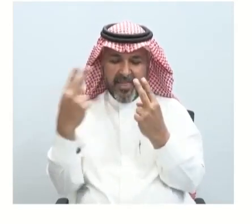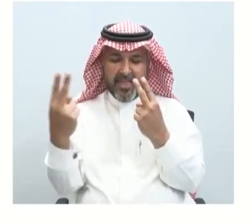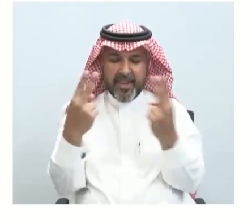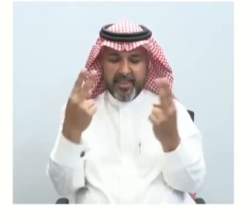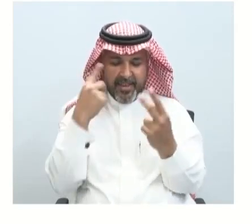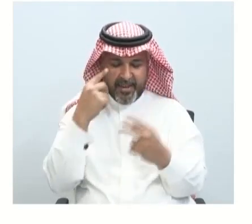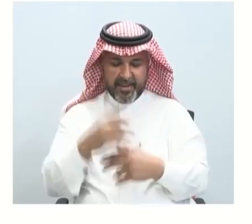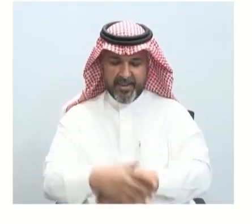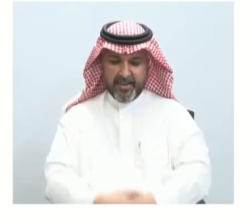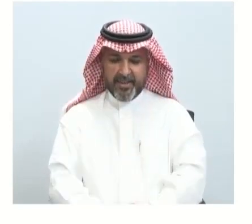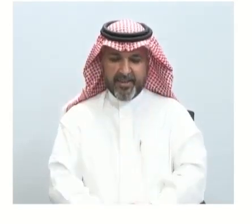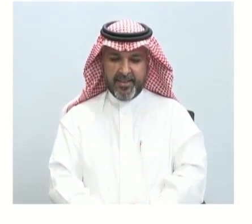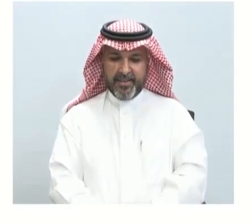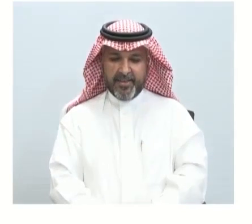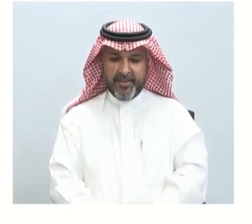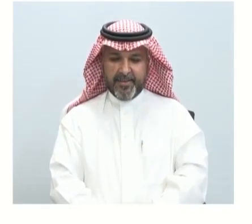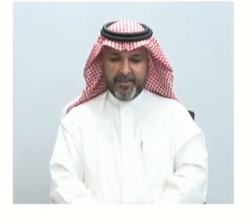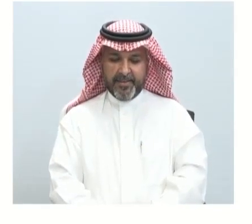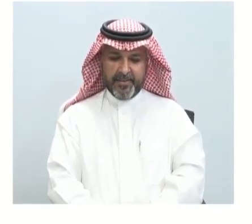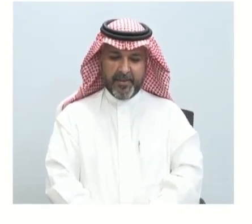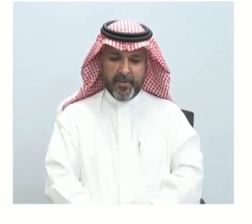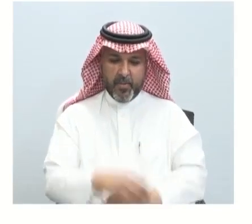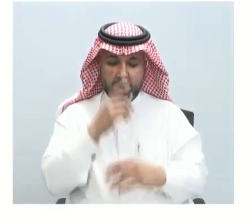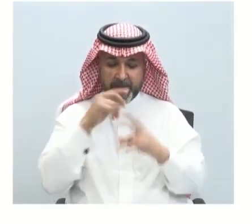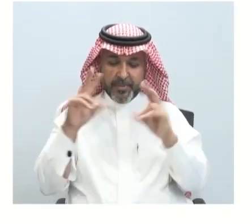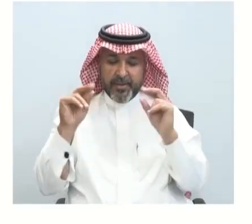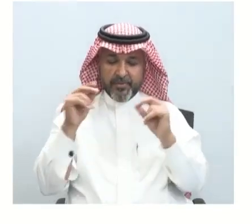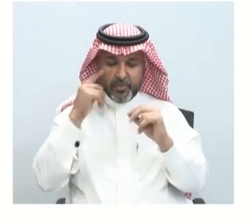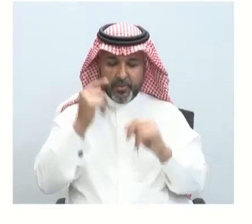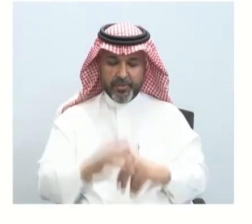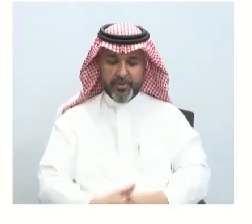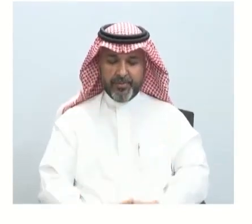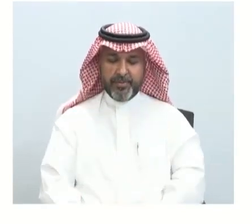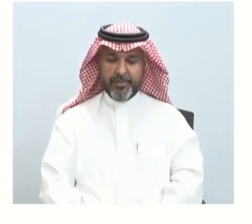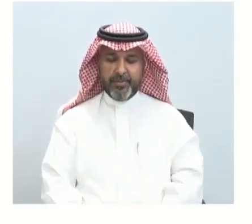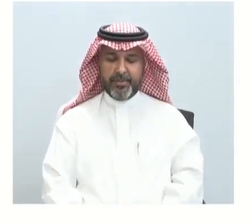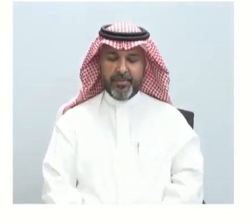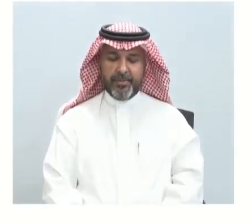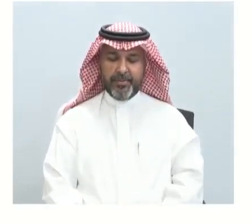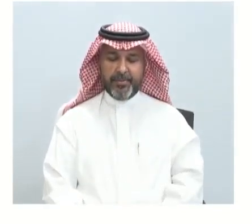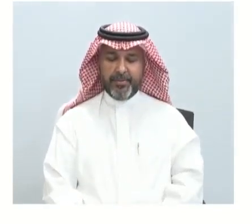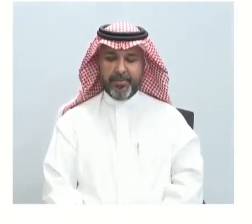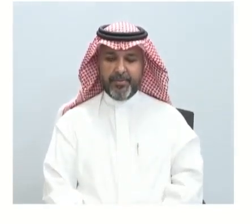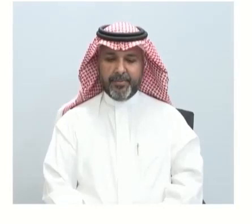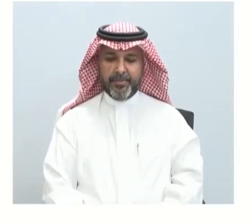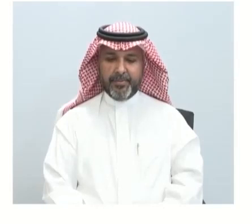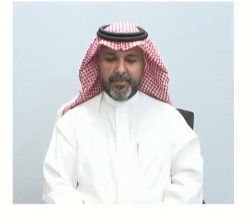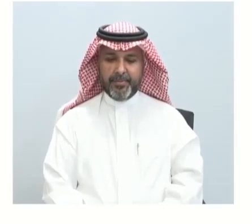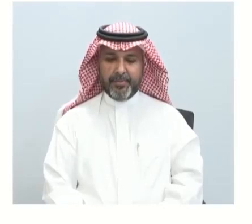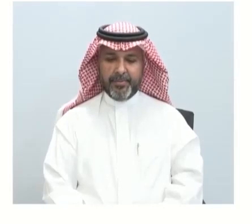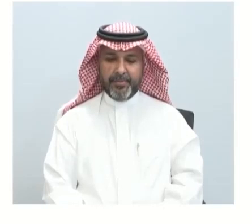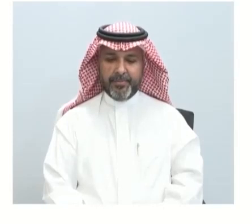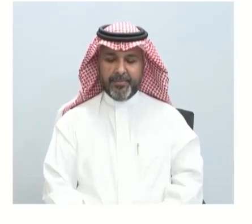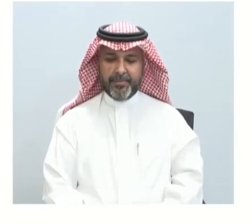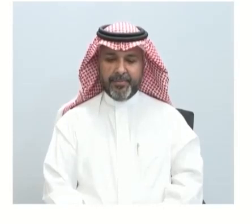الكروموسومات المتماثله كعدد اظهر لنا الكتاب ولكن عندما نتكلم عن الانسان هي 23 كروموسوم و2 كروموسوم في الطور